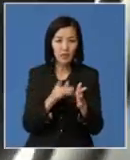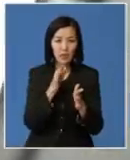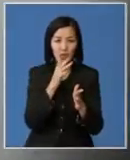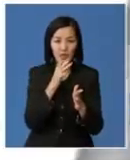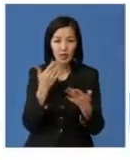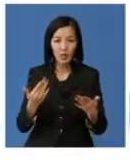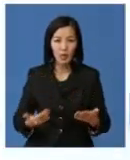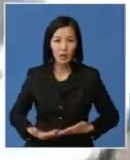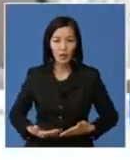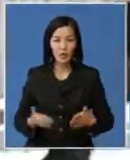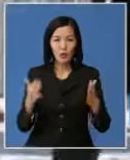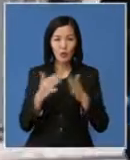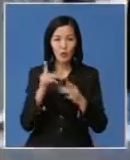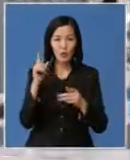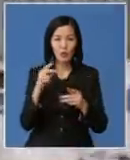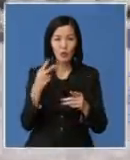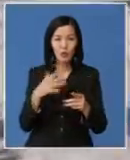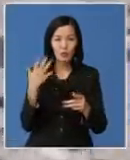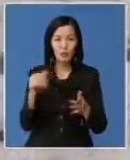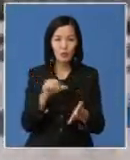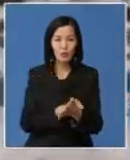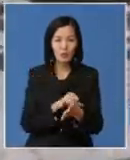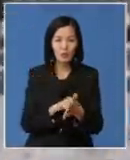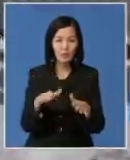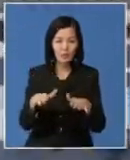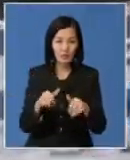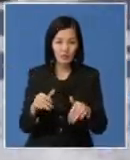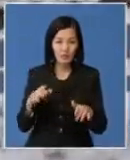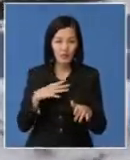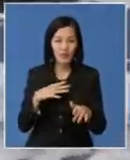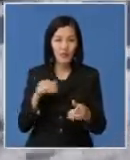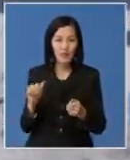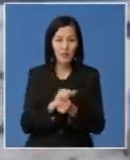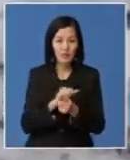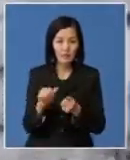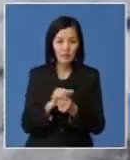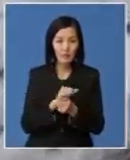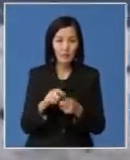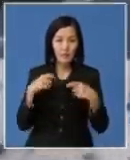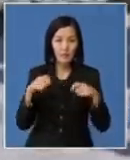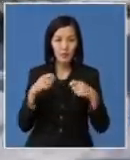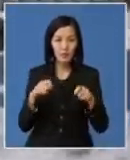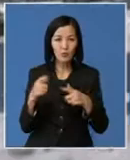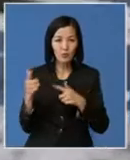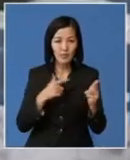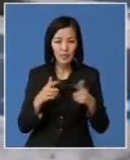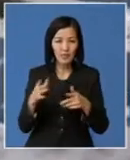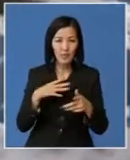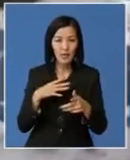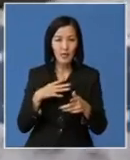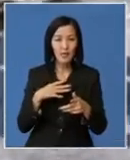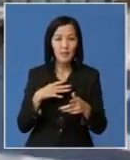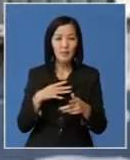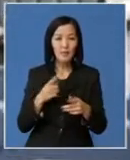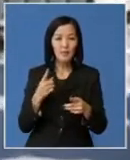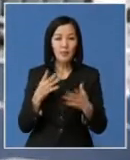тұрғынның үйінен 125 грамм шамасында есірткі заты табылған. Ол кептірілген марихуананы сату мақсатында дайындаған екен. Сонымен қатар